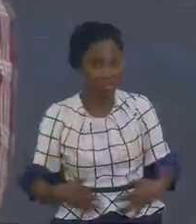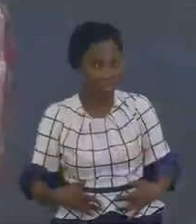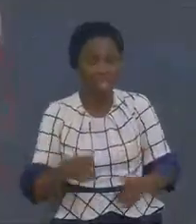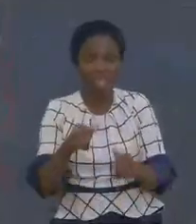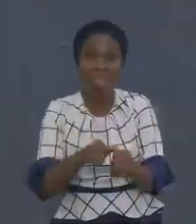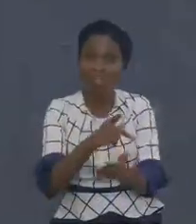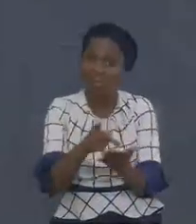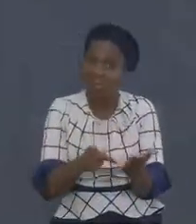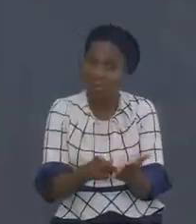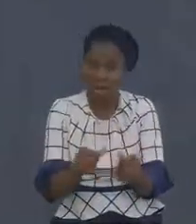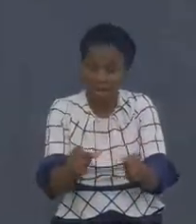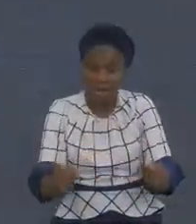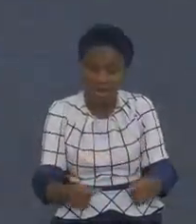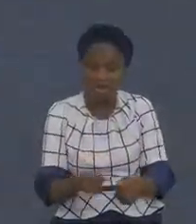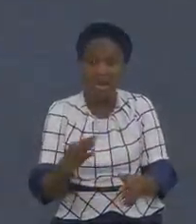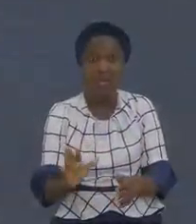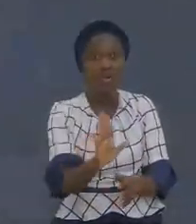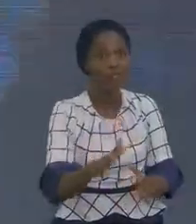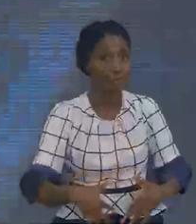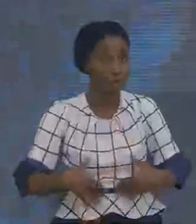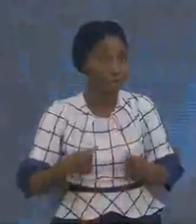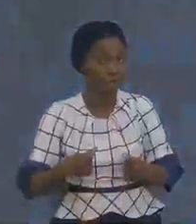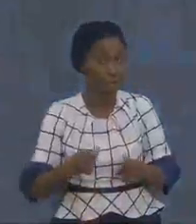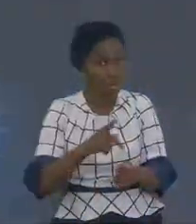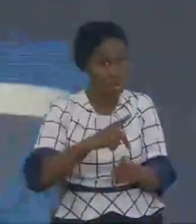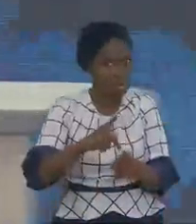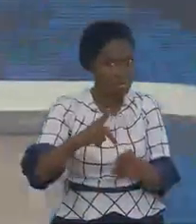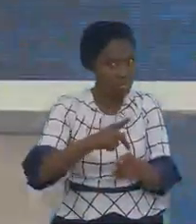professionnelle et la vie purifiée,